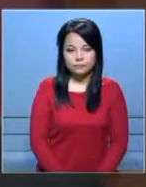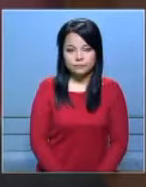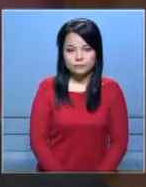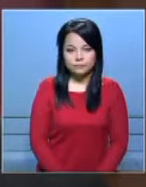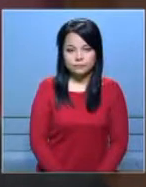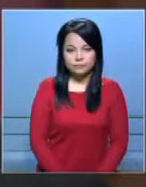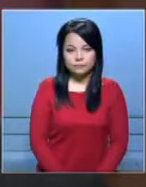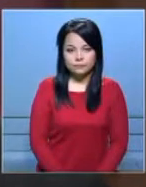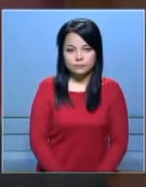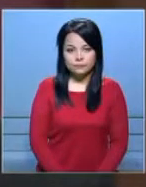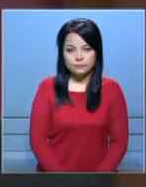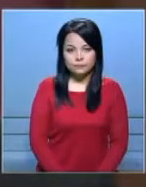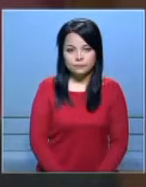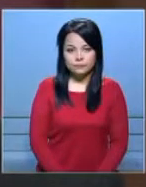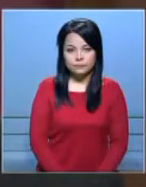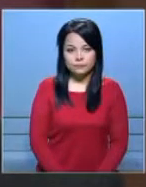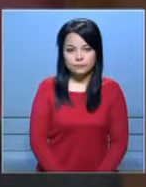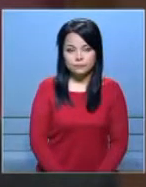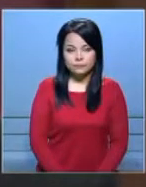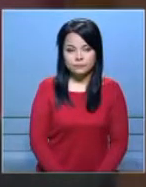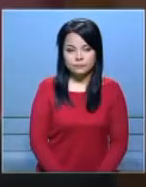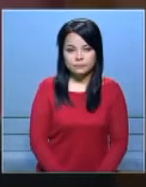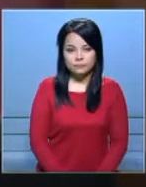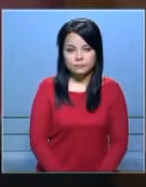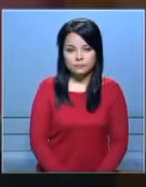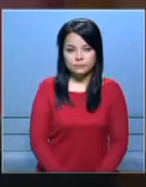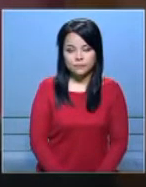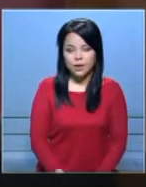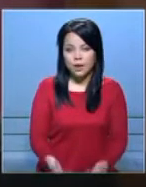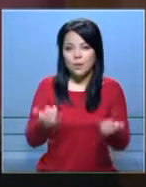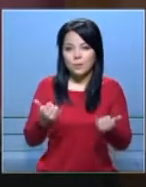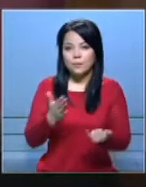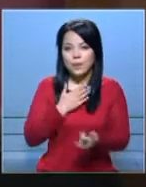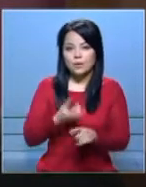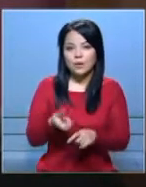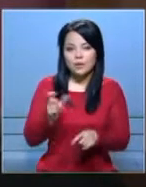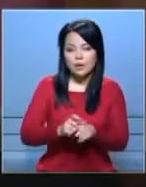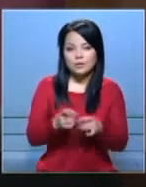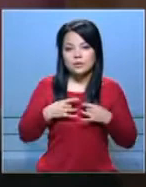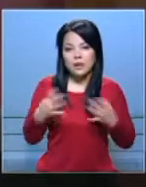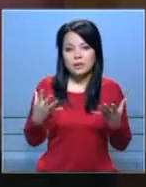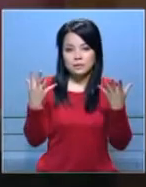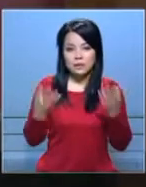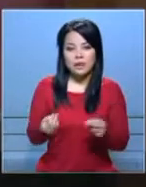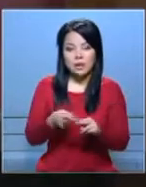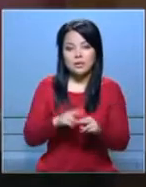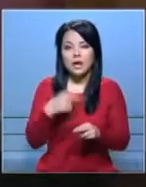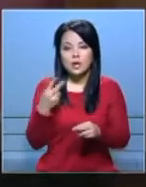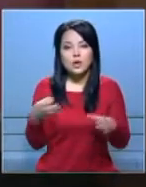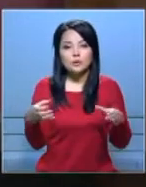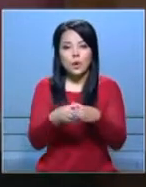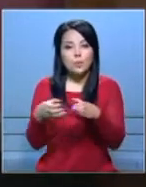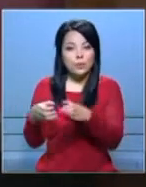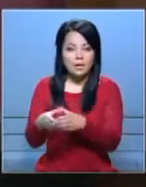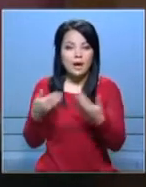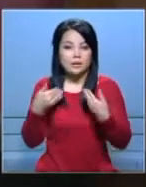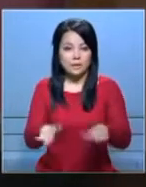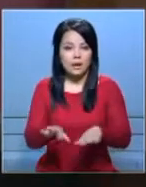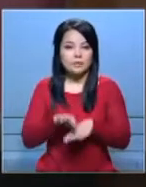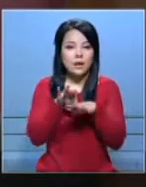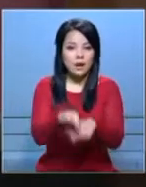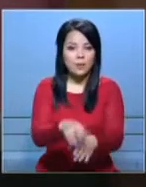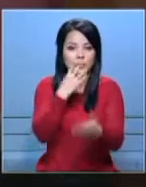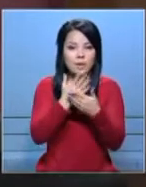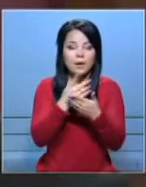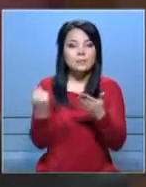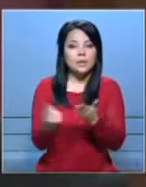Today we are celebrating the completion. Бүгін біз үшін өте атаулы күн. Өйткені екі топтың түлектерін шығарып салып жатырмыз. Алғашқысы